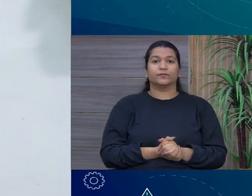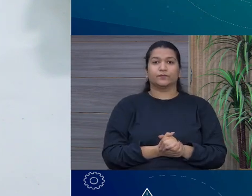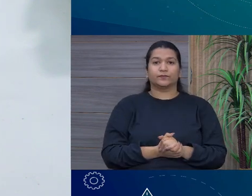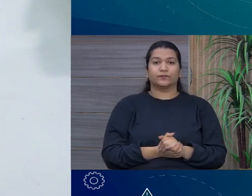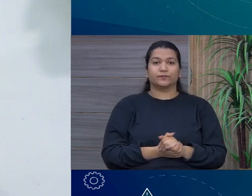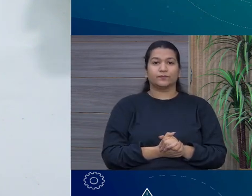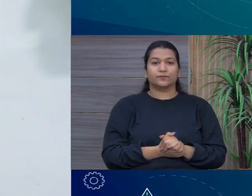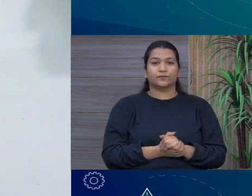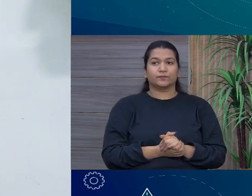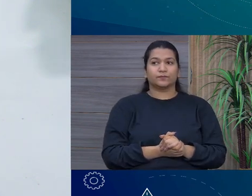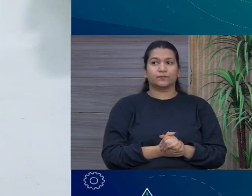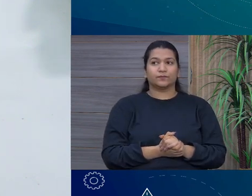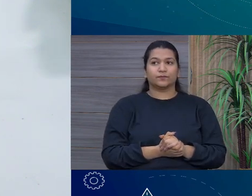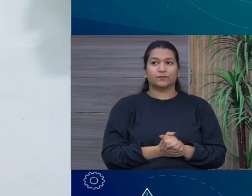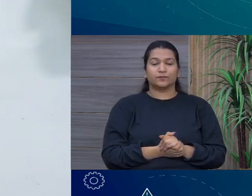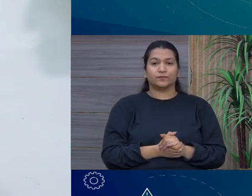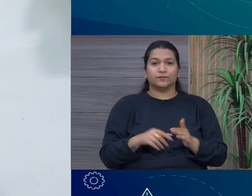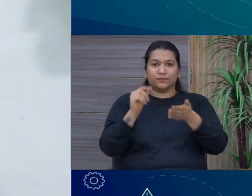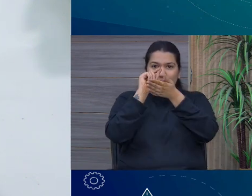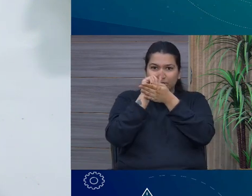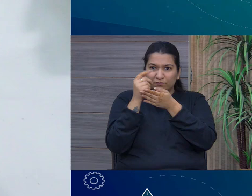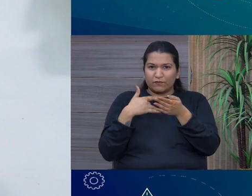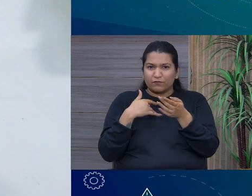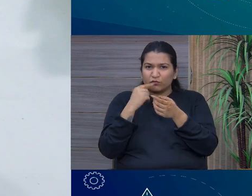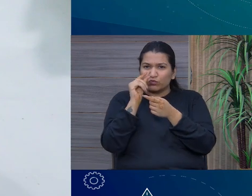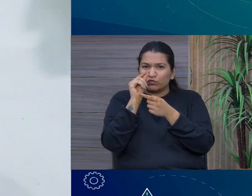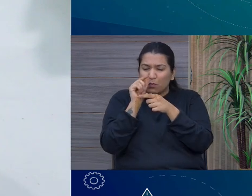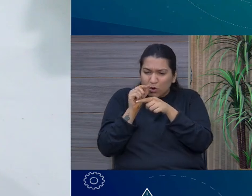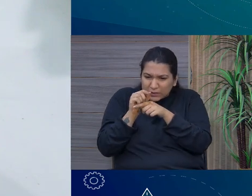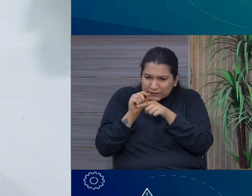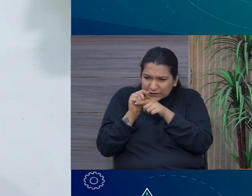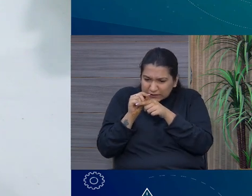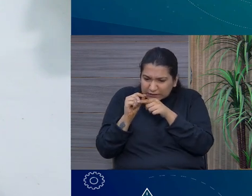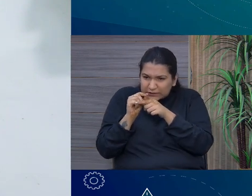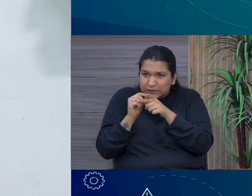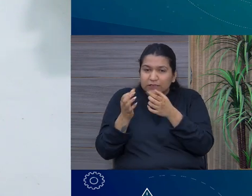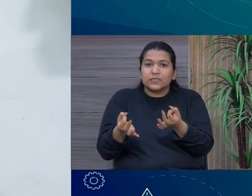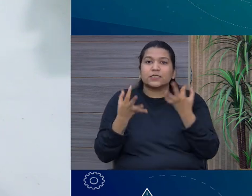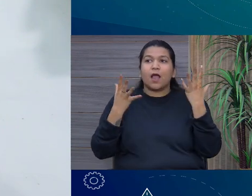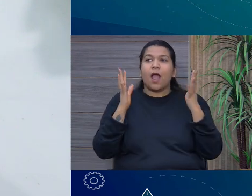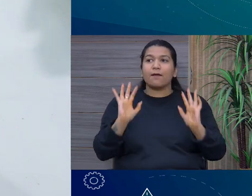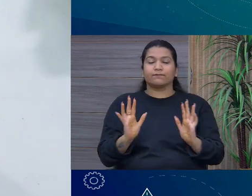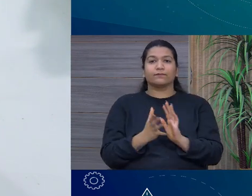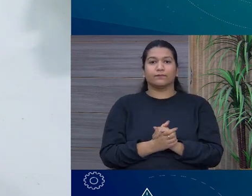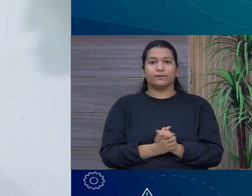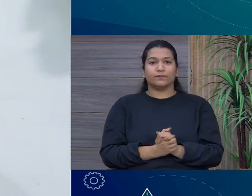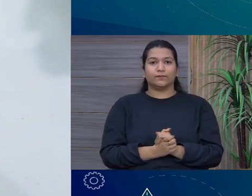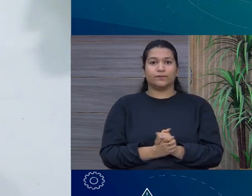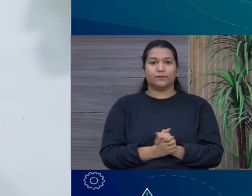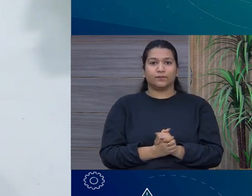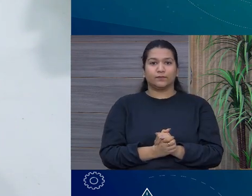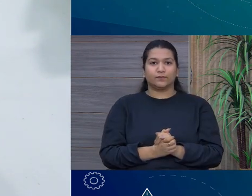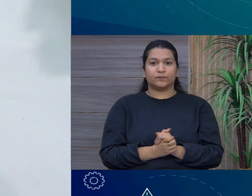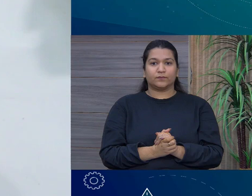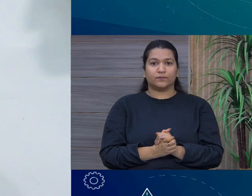क्रांतिकारी परिवर्तन जो देखे गए थे समय के हिसाब से, वो भी मैं समझता हूँ कि आप लोग जब क्लास में धीरे धीरे आगे की तरफ जाएंगे तो आपको उन सारी बातों के बारे